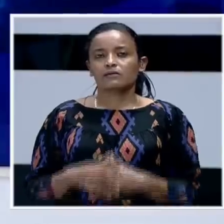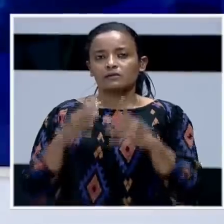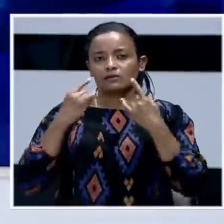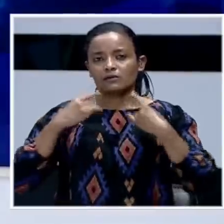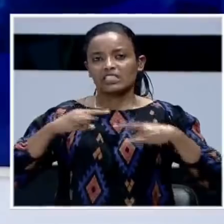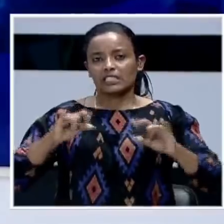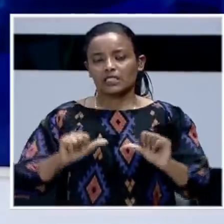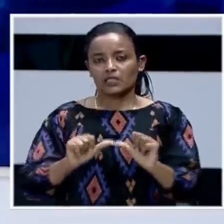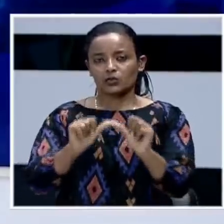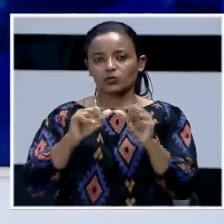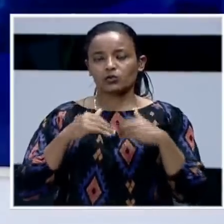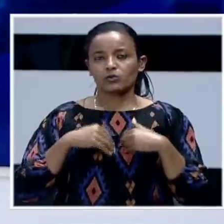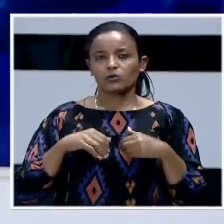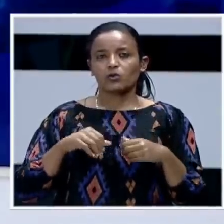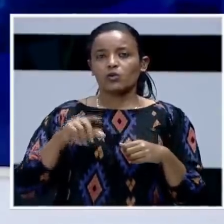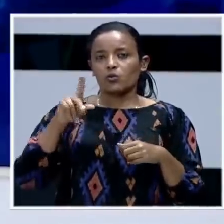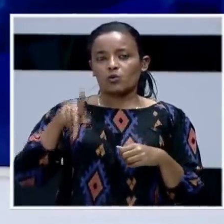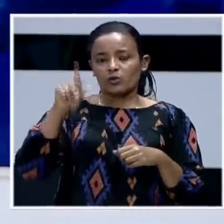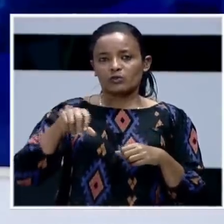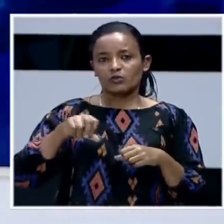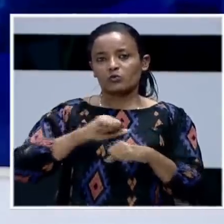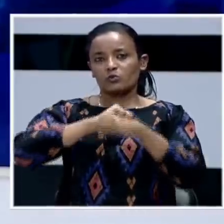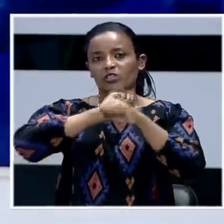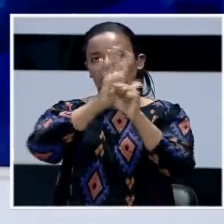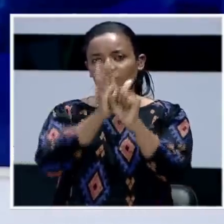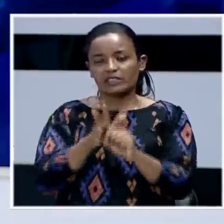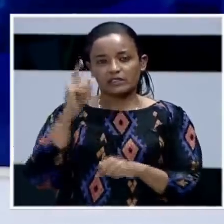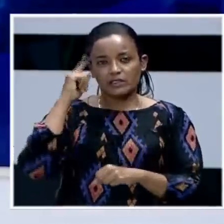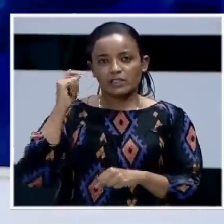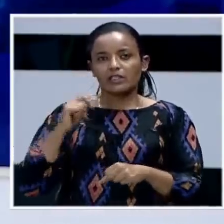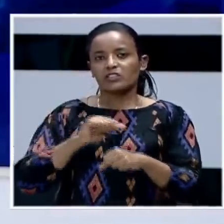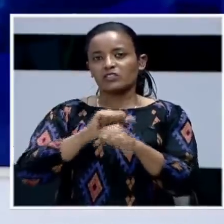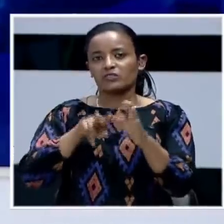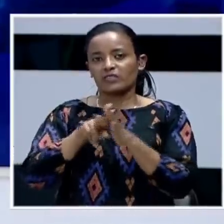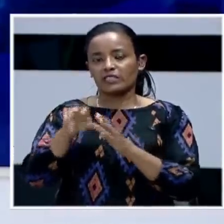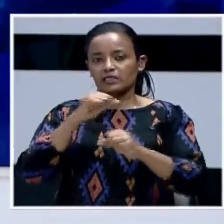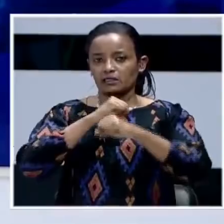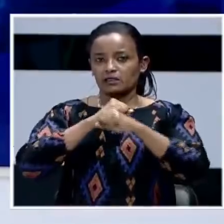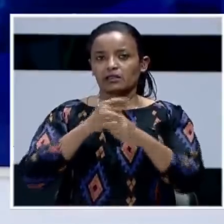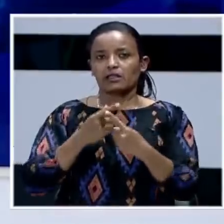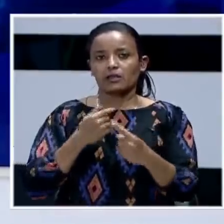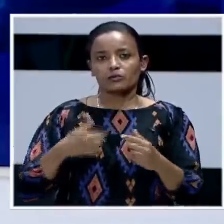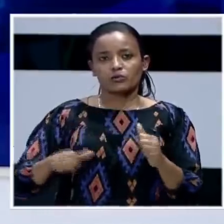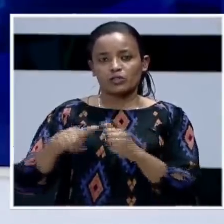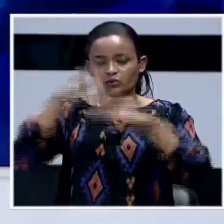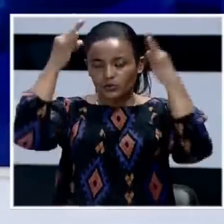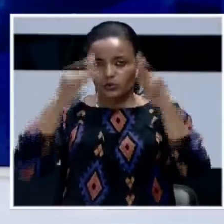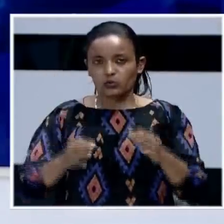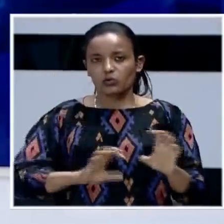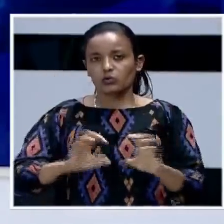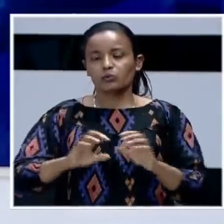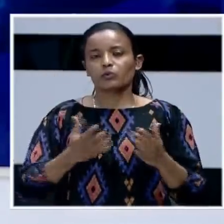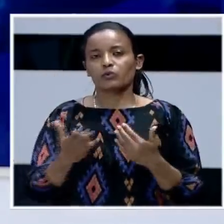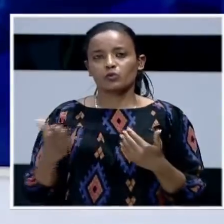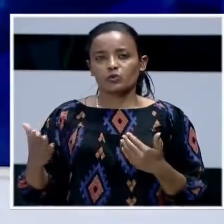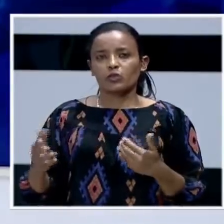زیناتتنا ناتزلیوم. کماند پست مخات ویروس کرونا تگرای ات ویروس نمکل خال که به زحلف و موسانات زگبارو